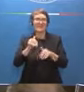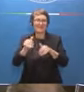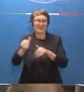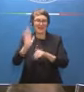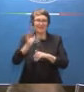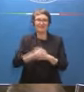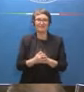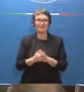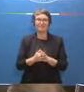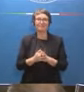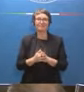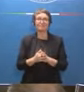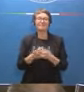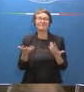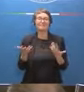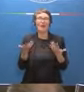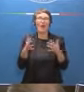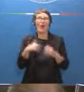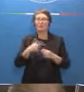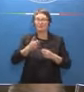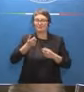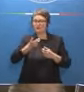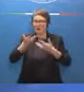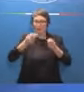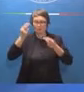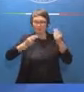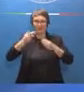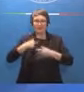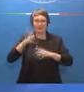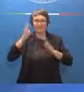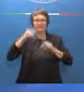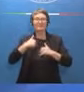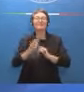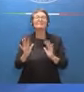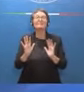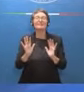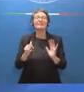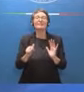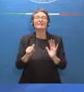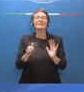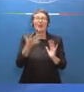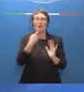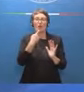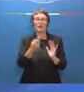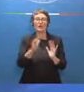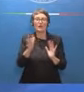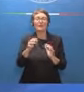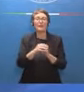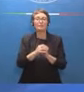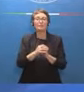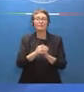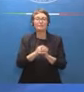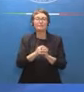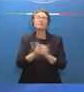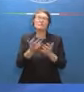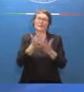è vero, sì, miliardi, e quindi vabbè, ormai impazzisco con i numeri. E la seconda cosa che voglio dire è che chiaramente tutto questo, al netto del lavoro